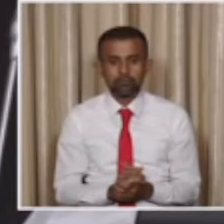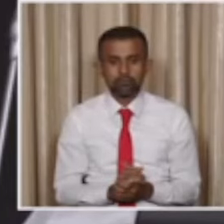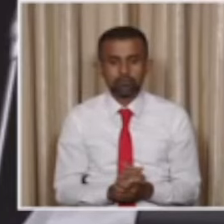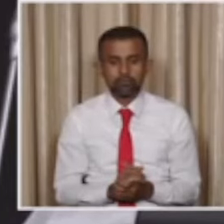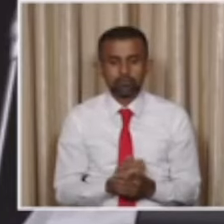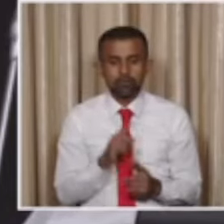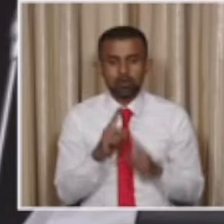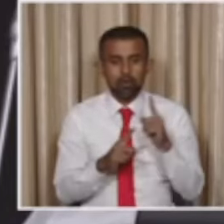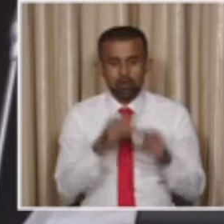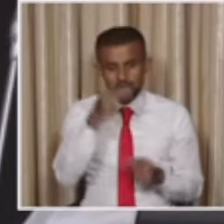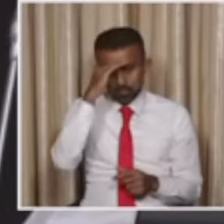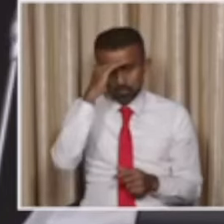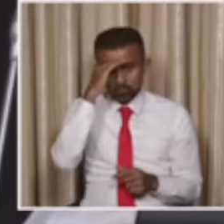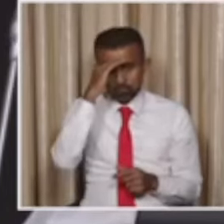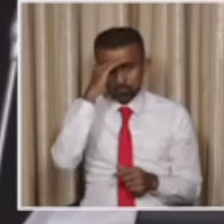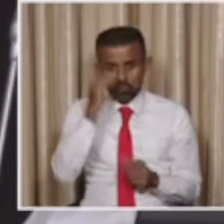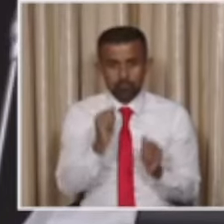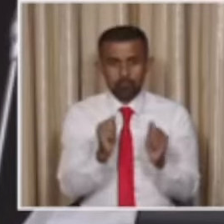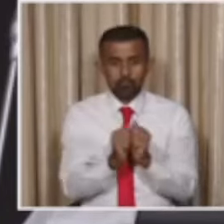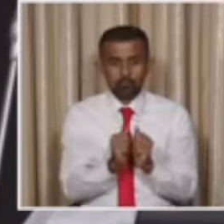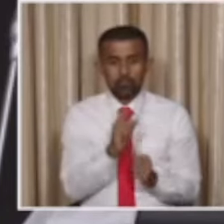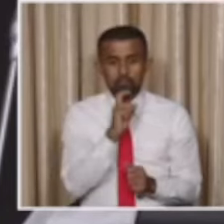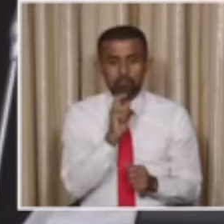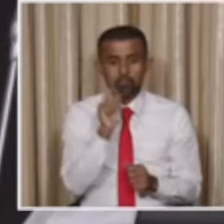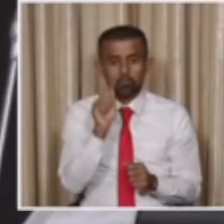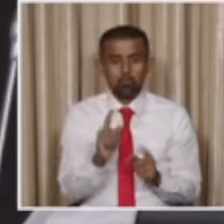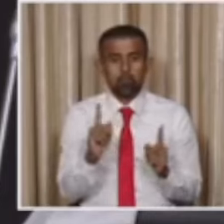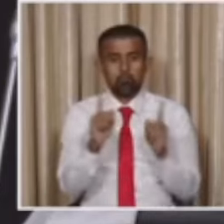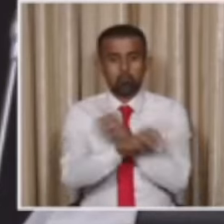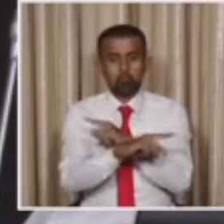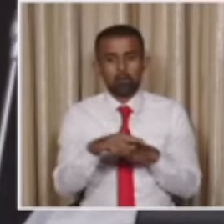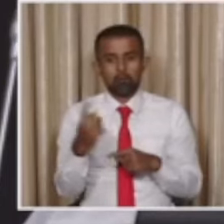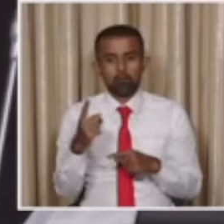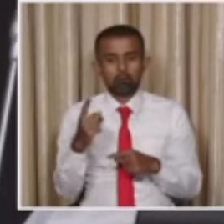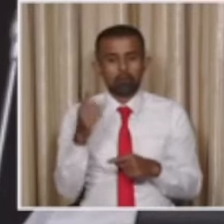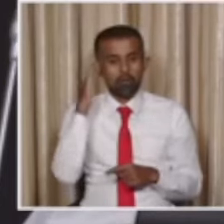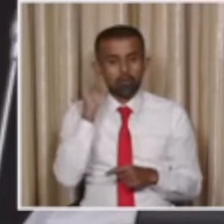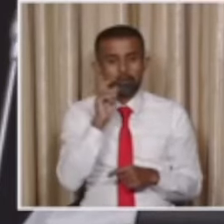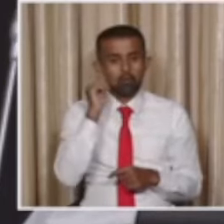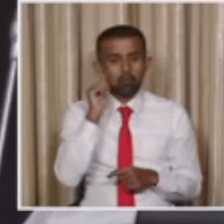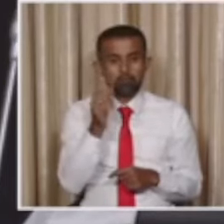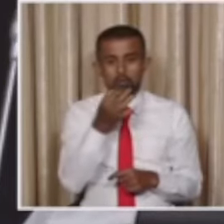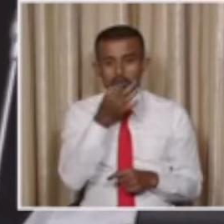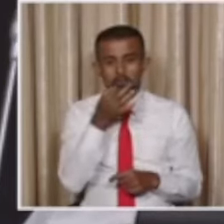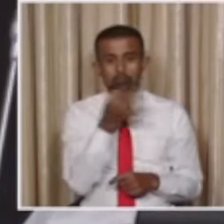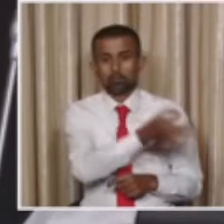ගරු කතානායකතුමනි ඒ කාර්ය කරපු විනිසුරුවරයා මාරු වෙලා ගිහිල්ලා වෙනත් විනිසුරුතුමියක් ආවට පස්සේ එතුමිය පැමිණිලි